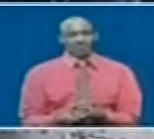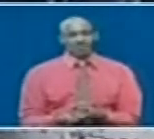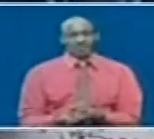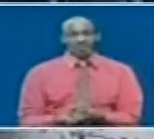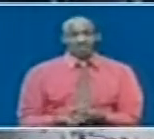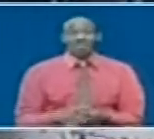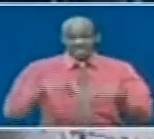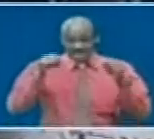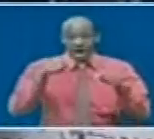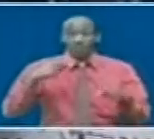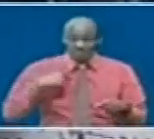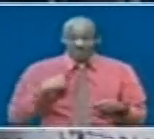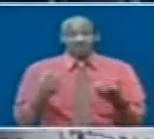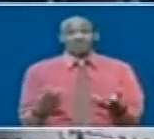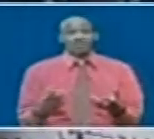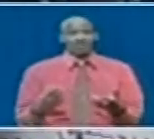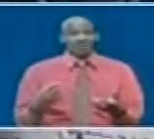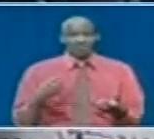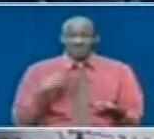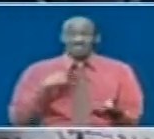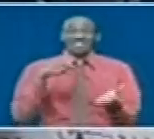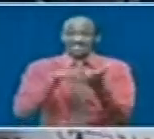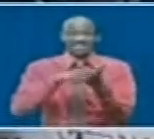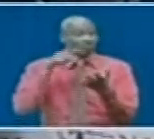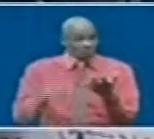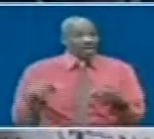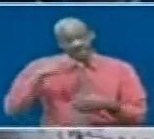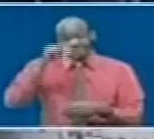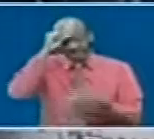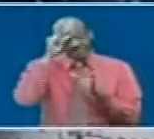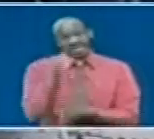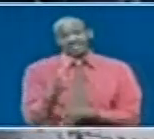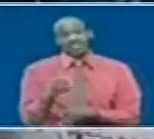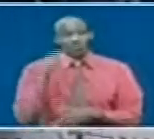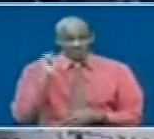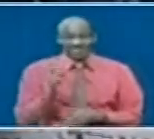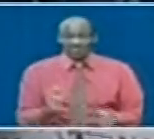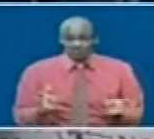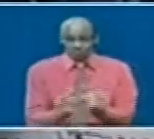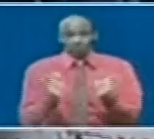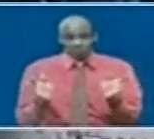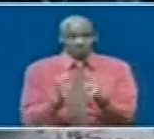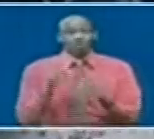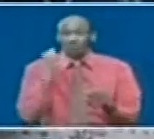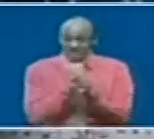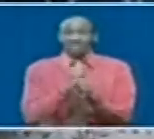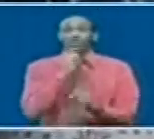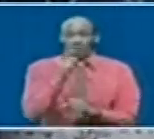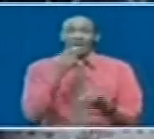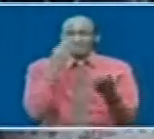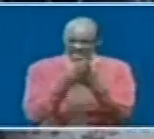Saa hii mimi ninaunga na mimi ninasisitiza sisi kama magavana tutasukuma mambo ya kuhakikisha